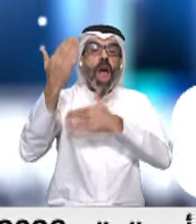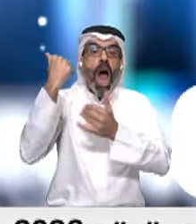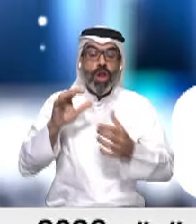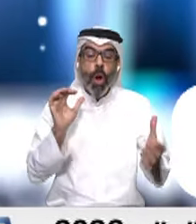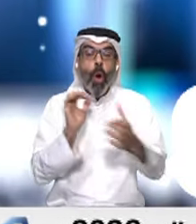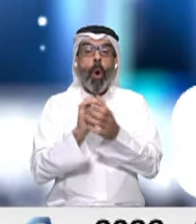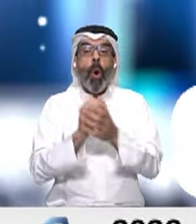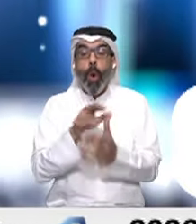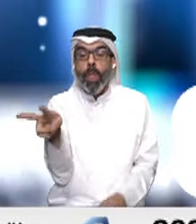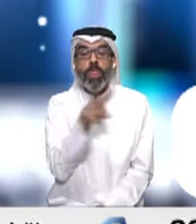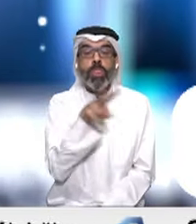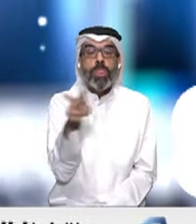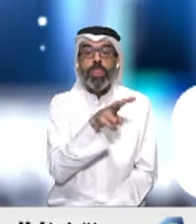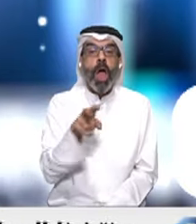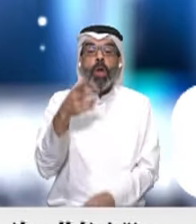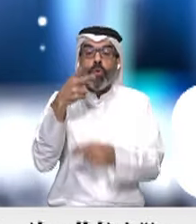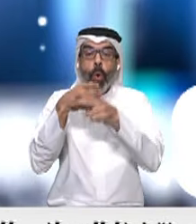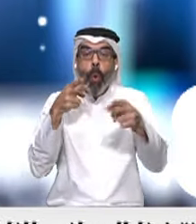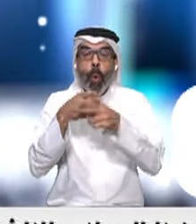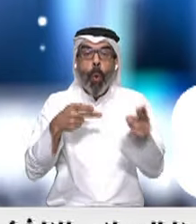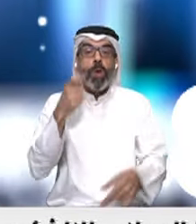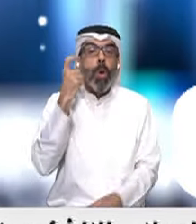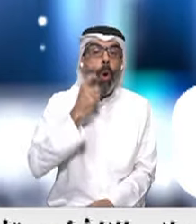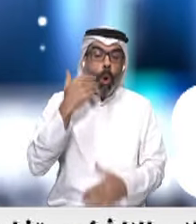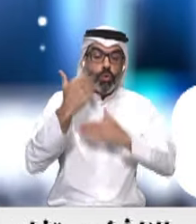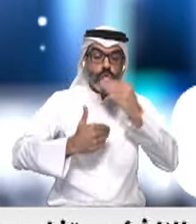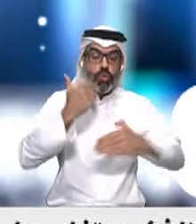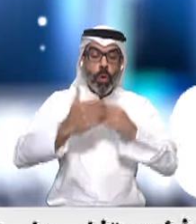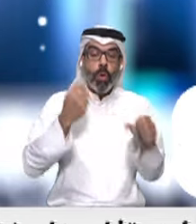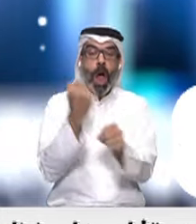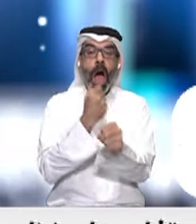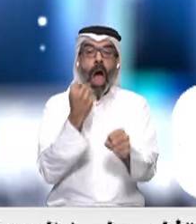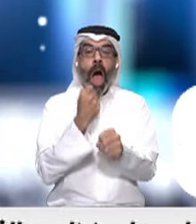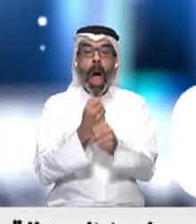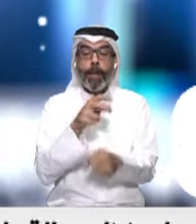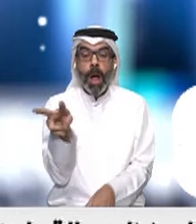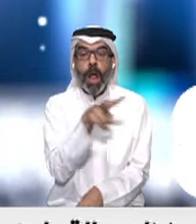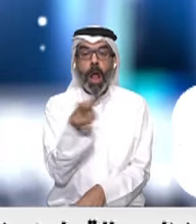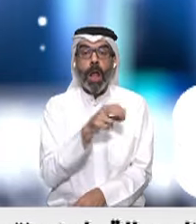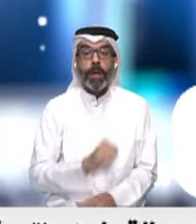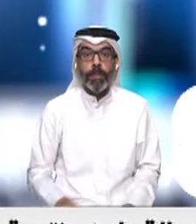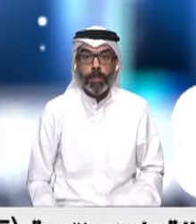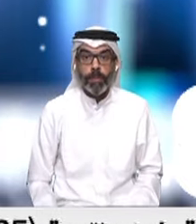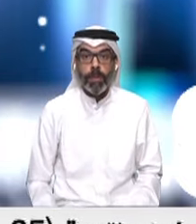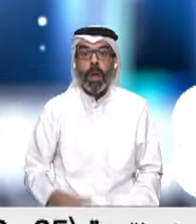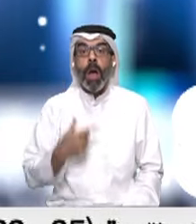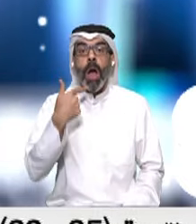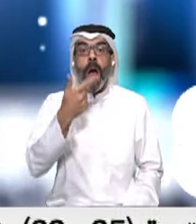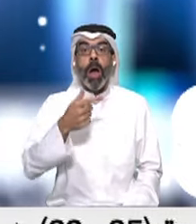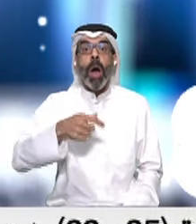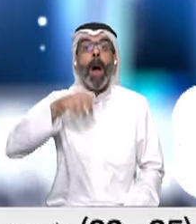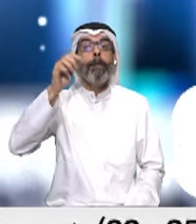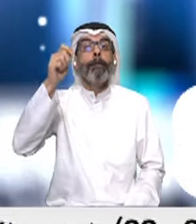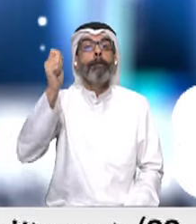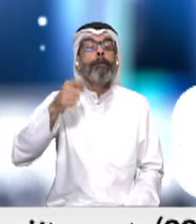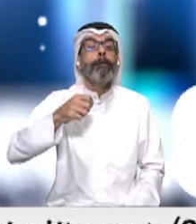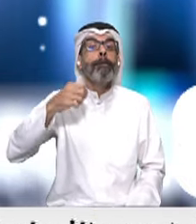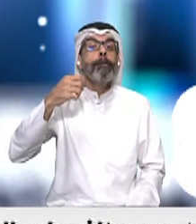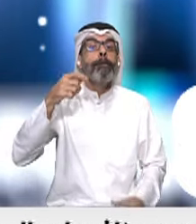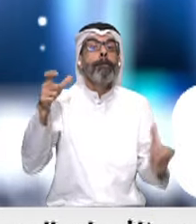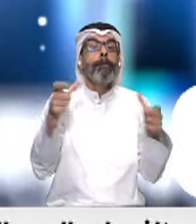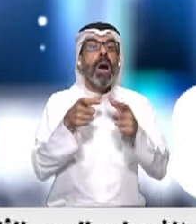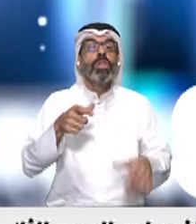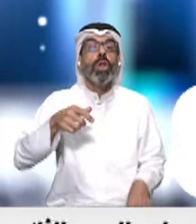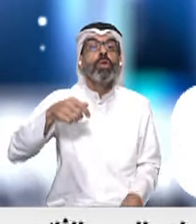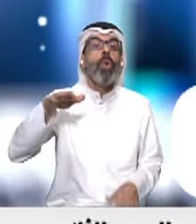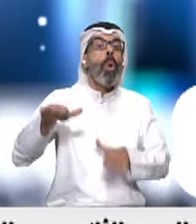تجمع البلدين الشقيقين والتطوير التعاون والعمل المشترك بينهما من جهته اشاد مجلس الوزراء بنتائج الزياره التي